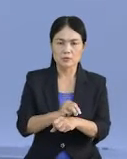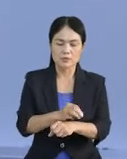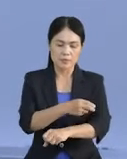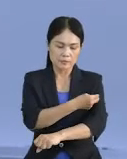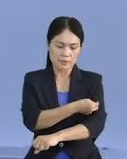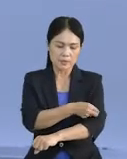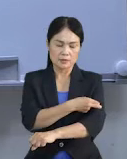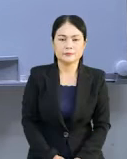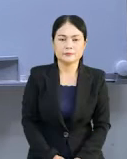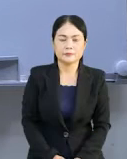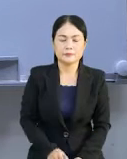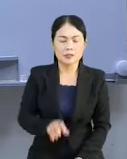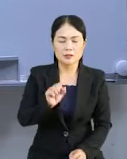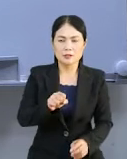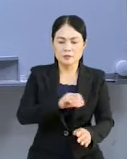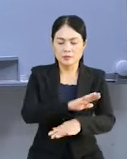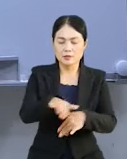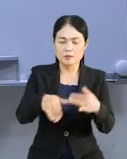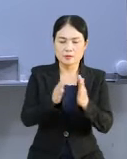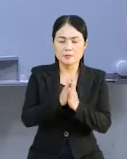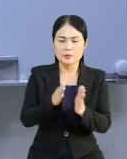đàm